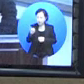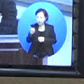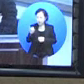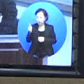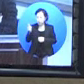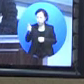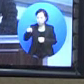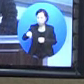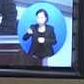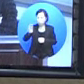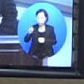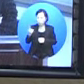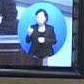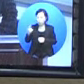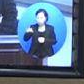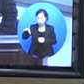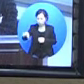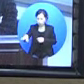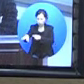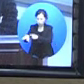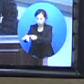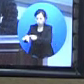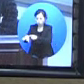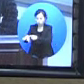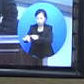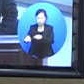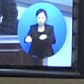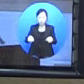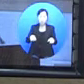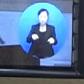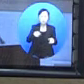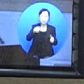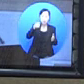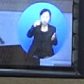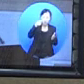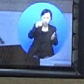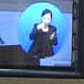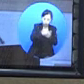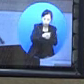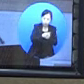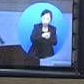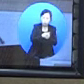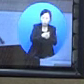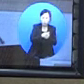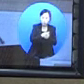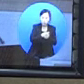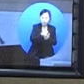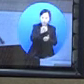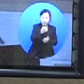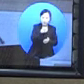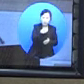지역이 같다고 생각하십니까? 아니면 다르다고 생각하십니까? 같을 수 있고 다를 수도 있습니다.